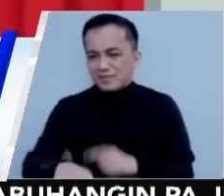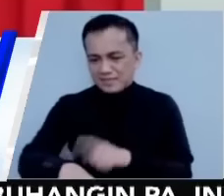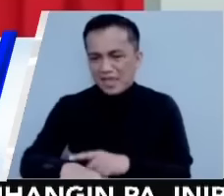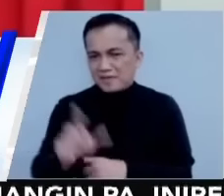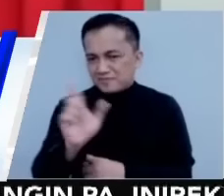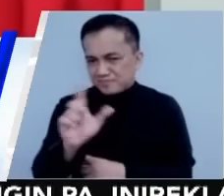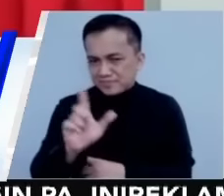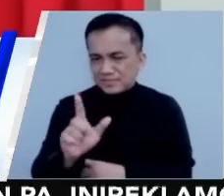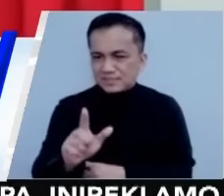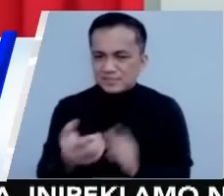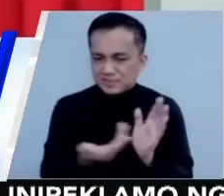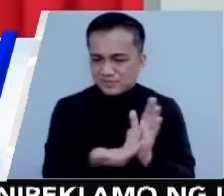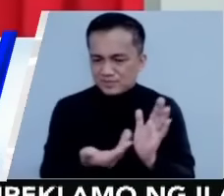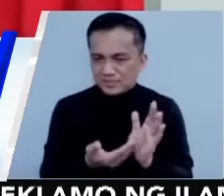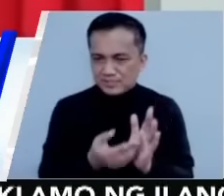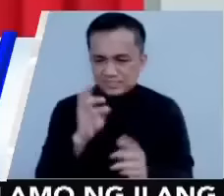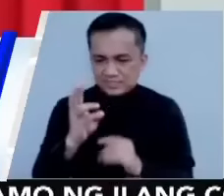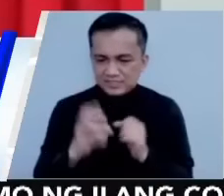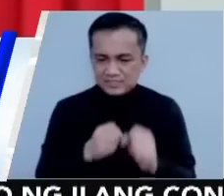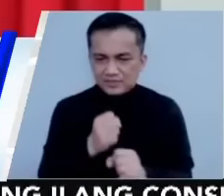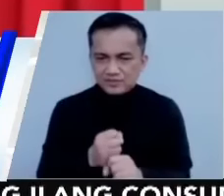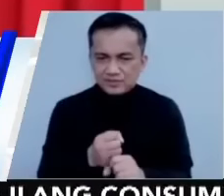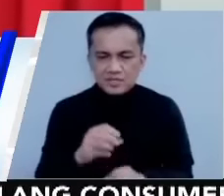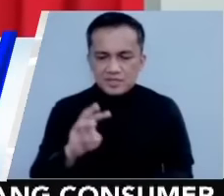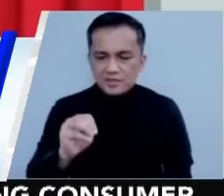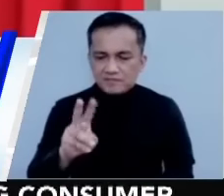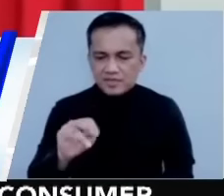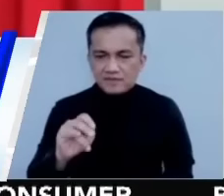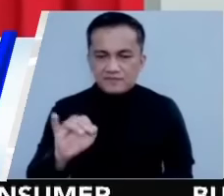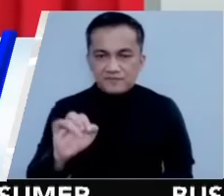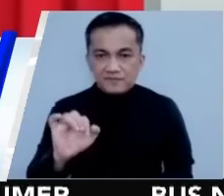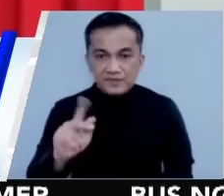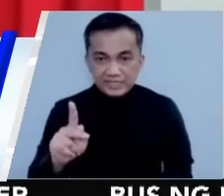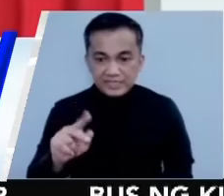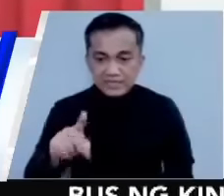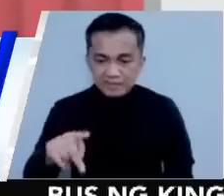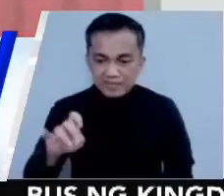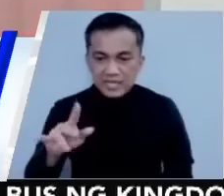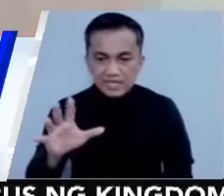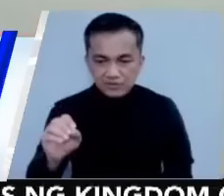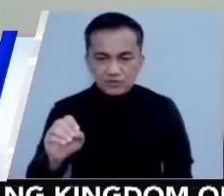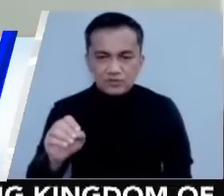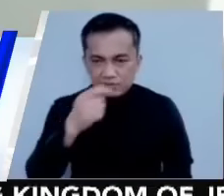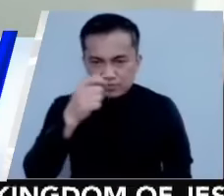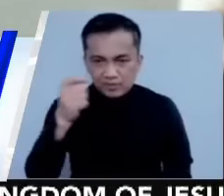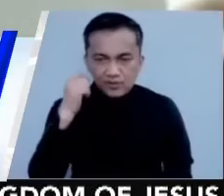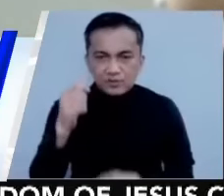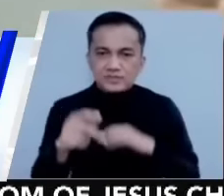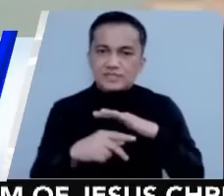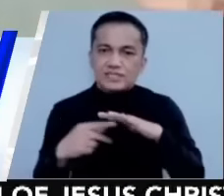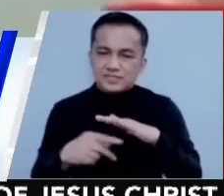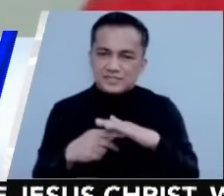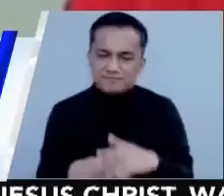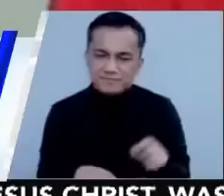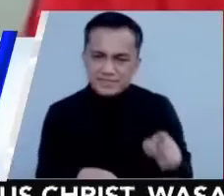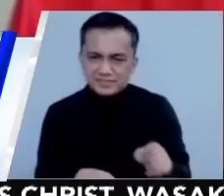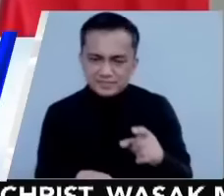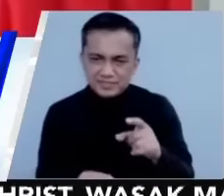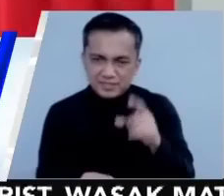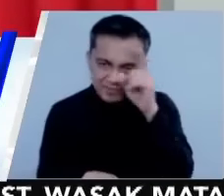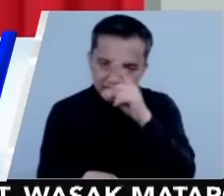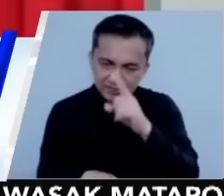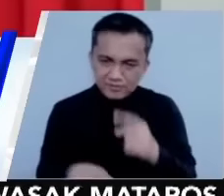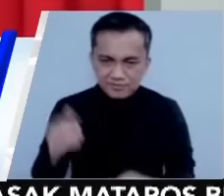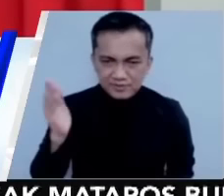ng 6-year-old na si Maverick Cyrus Pelayo sa pagtatapos ng kindergarten. Ang kanyang bibong pag-deliver ng